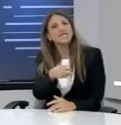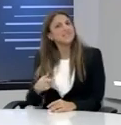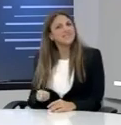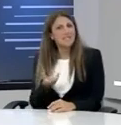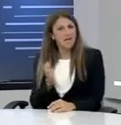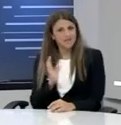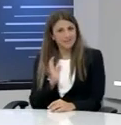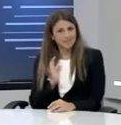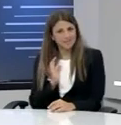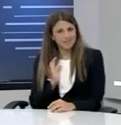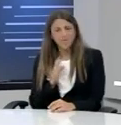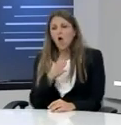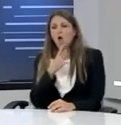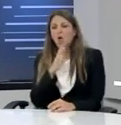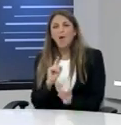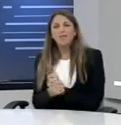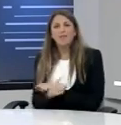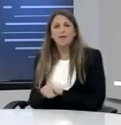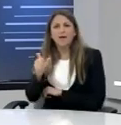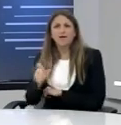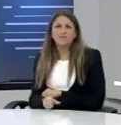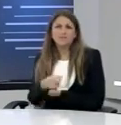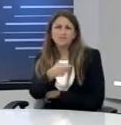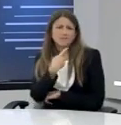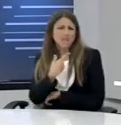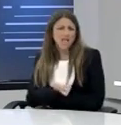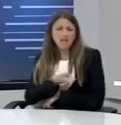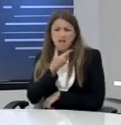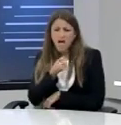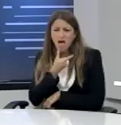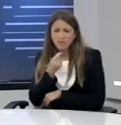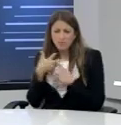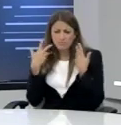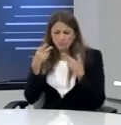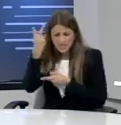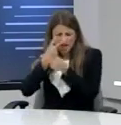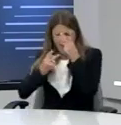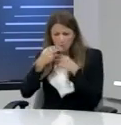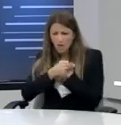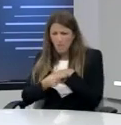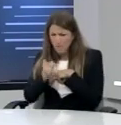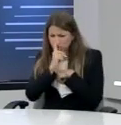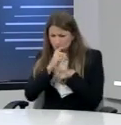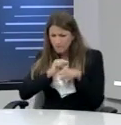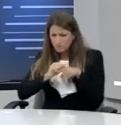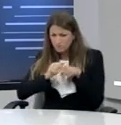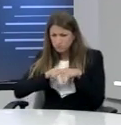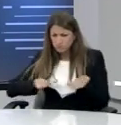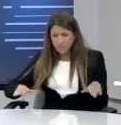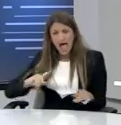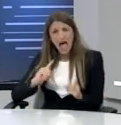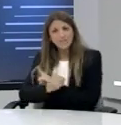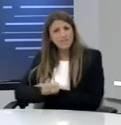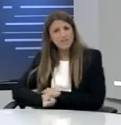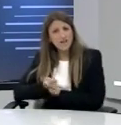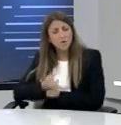σε αντίθεση με την ευκολία σας να με κατηγορείτε για ψέματα δήθεν και fake news, εγώ μιλάω με δηλώσεις